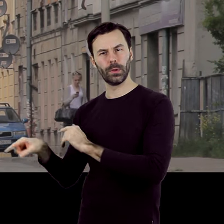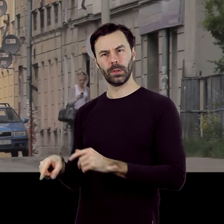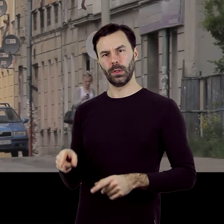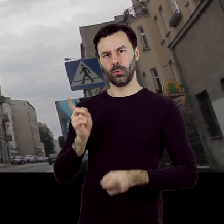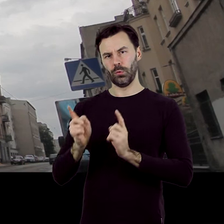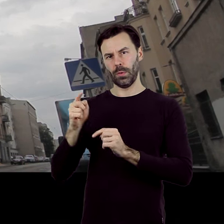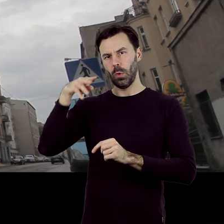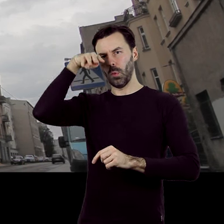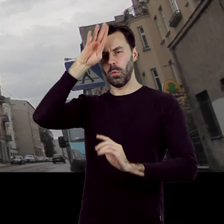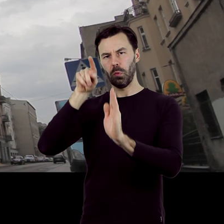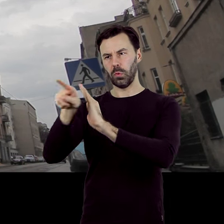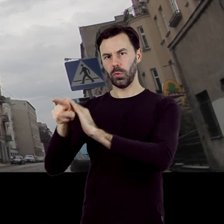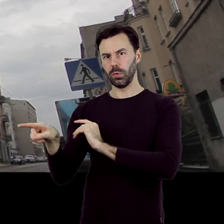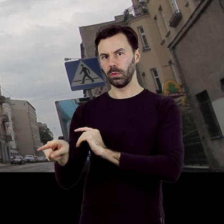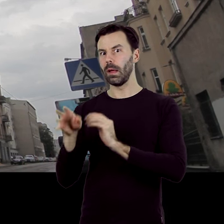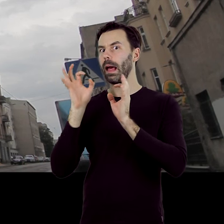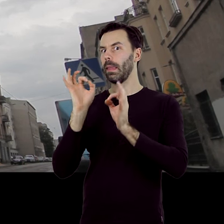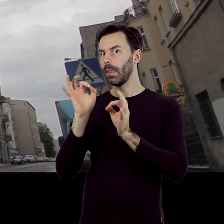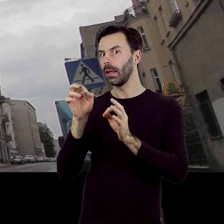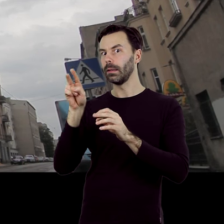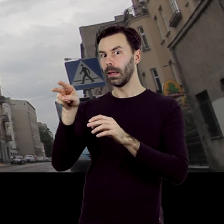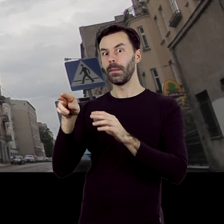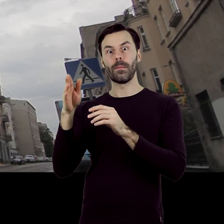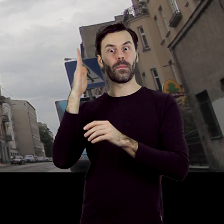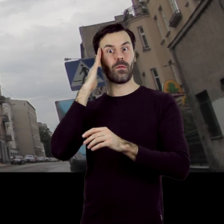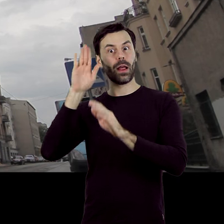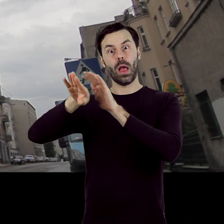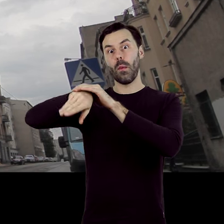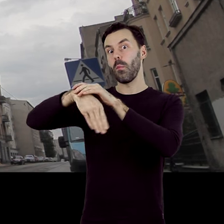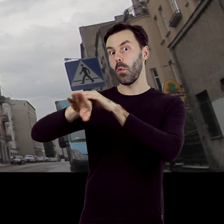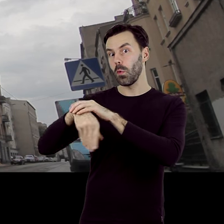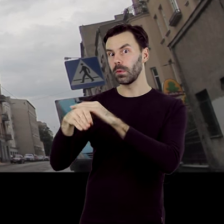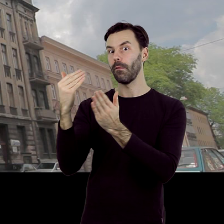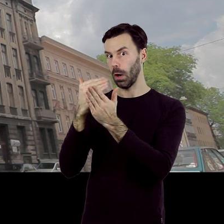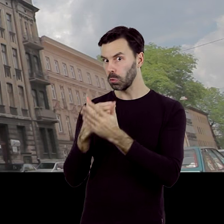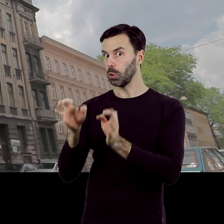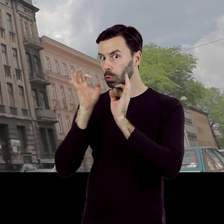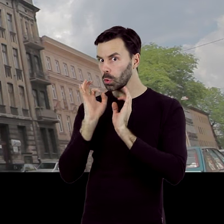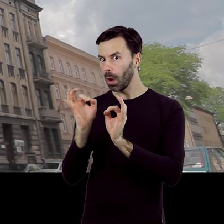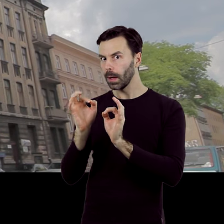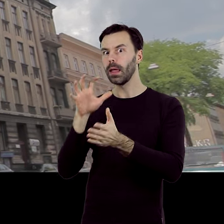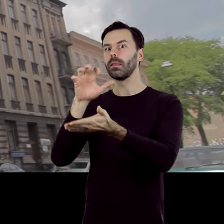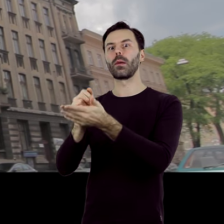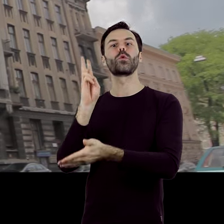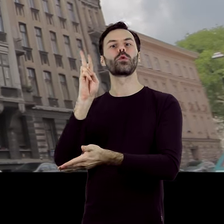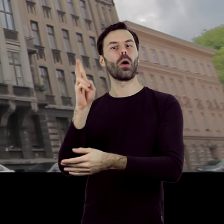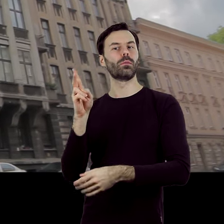Łódź. Tym razem lokale w zachowanych w stosunkowo dobrym stanie kamienicach zajmuje ludność